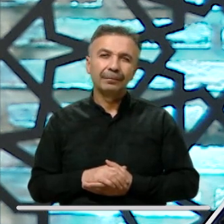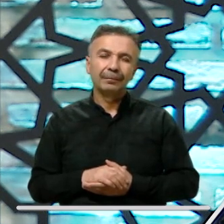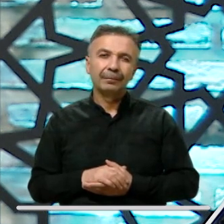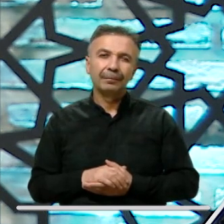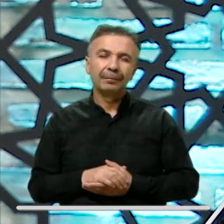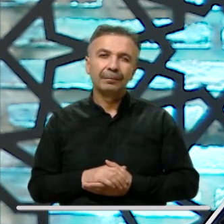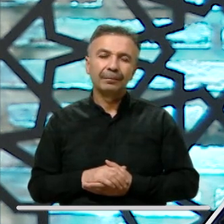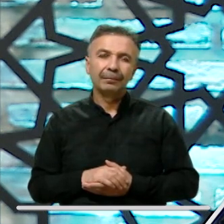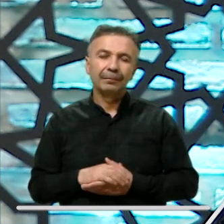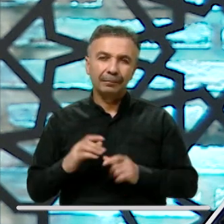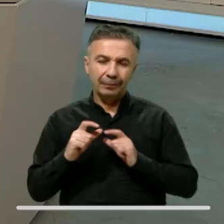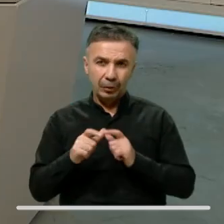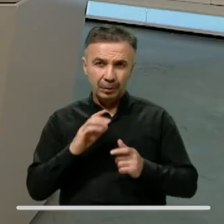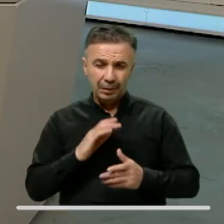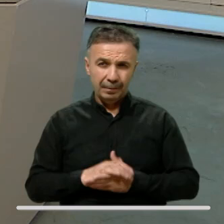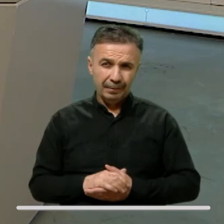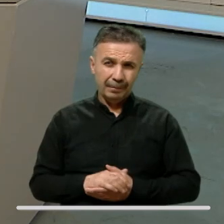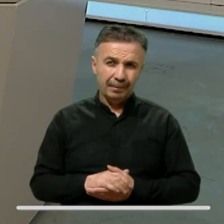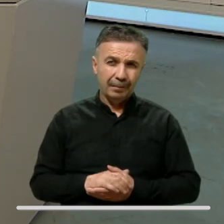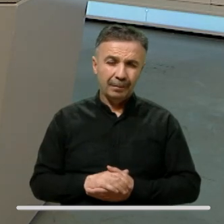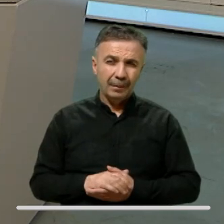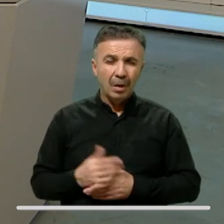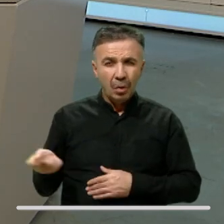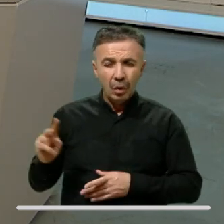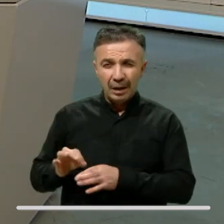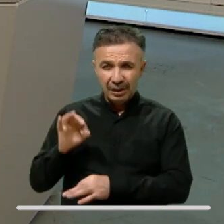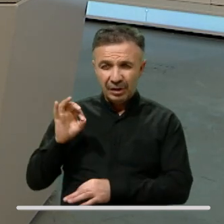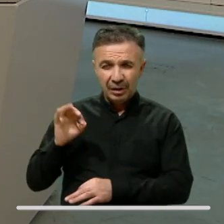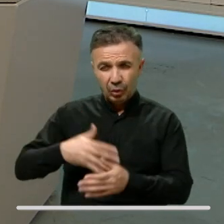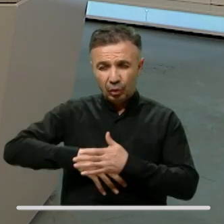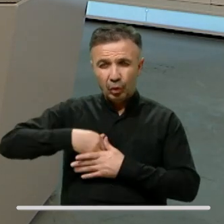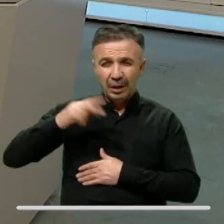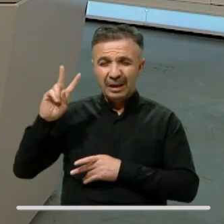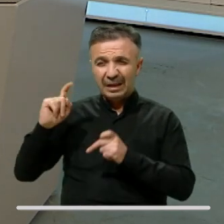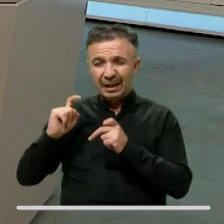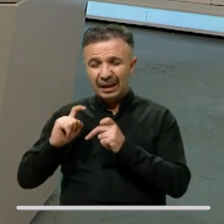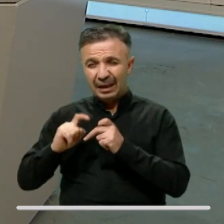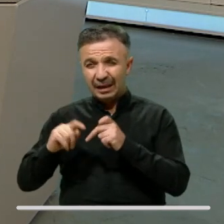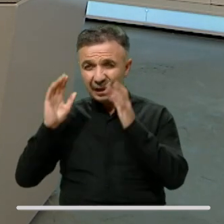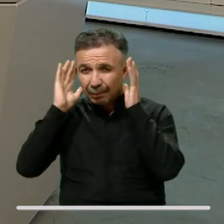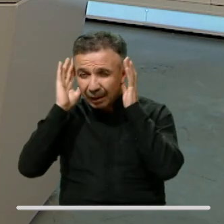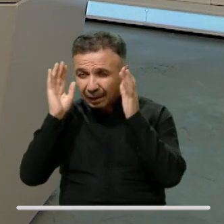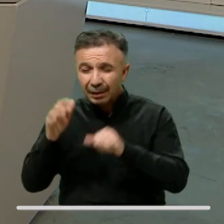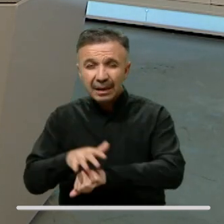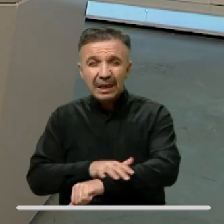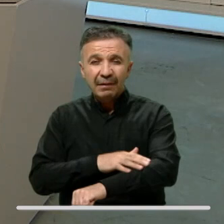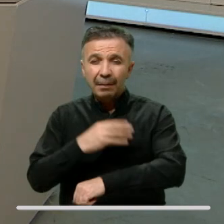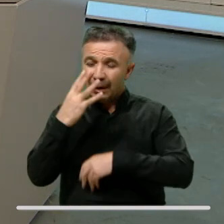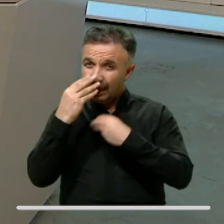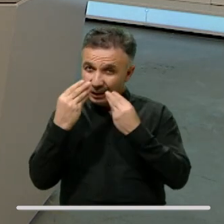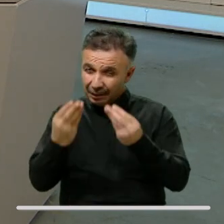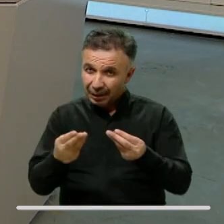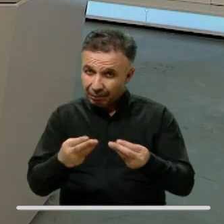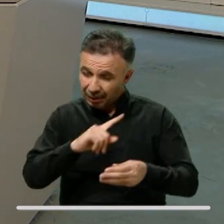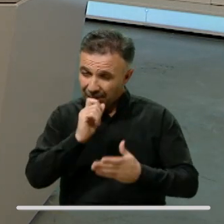Benim bir sorum vardı. Buyurun. Ölen kişinin ruhuna iki rekat namaz kılıp da sevabını bağışlamak mı,